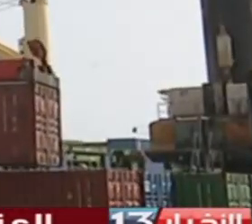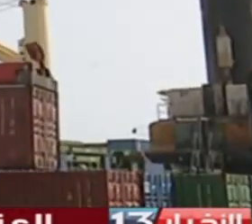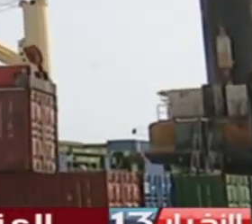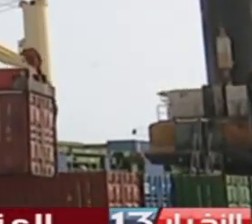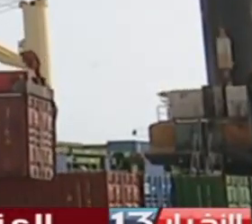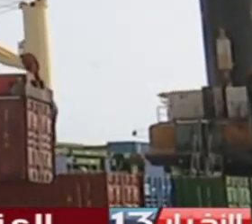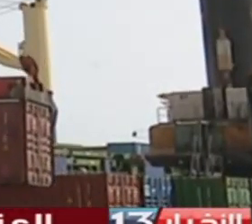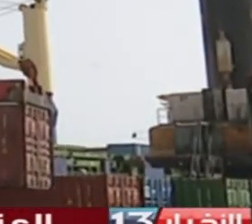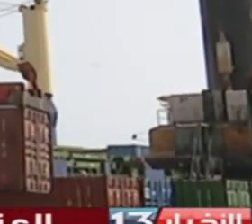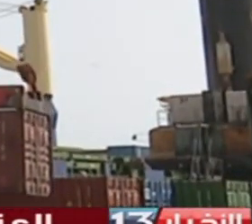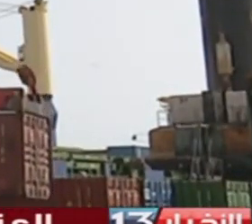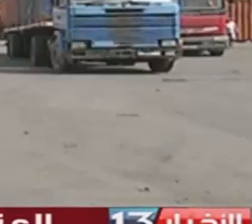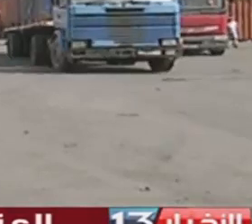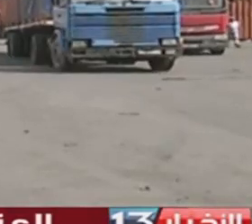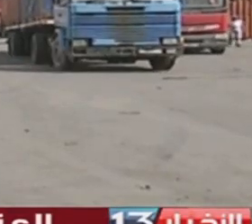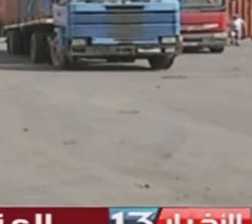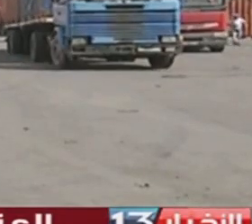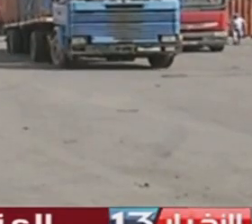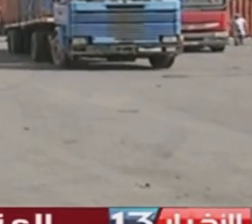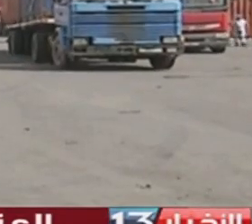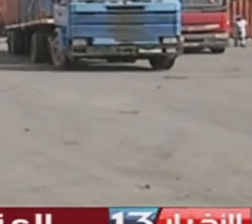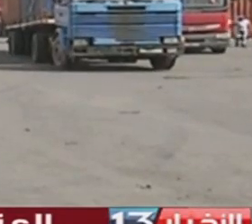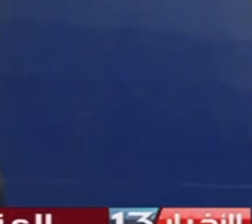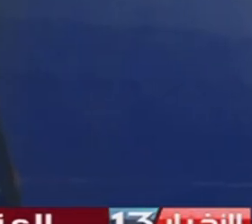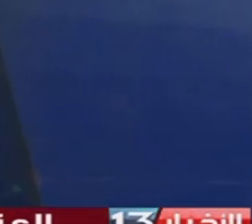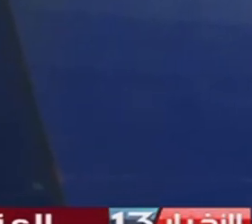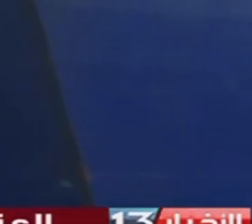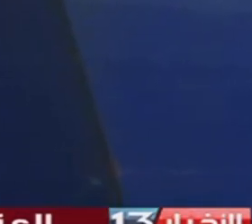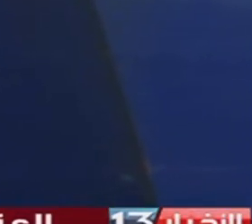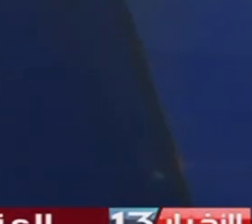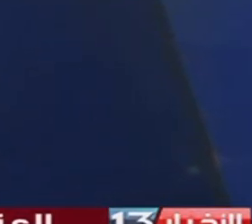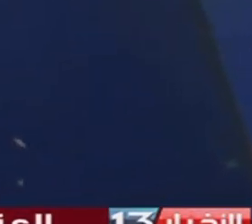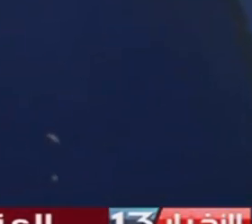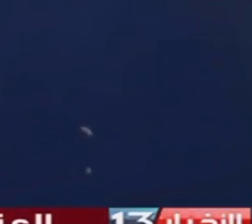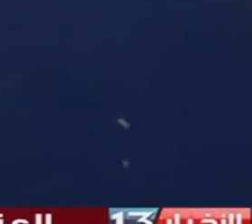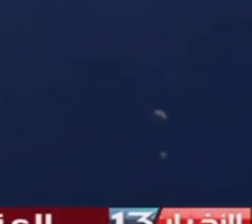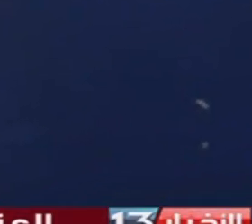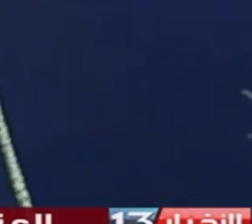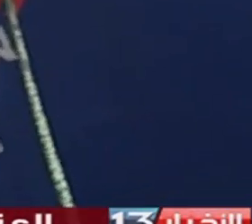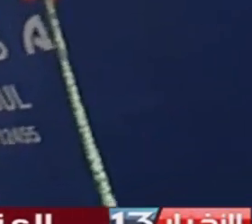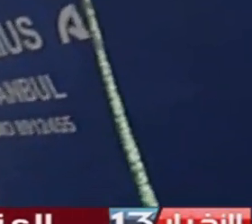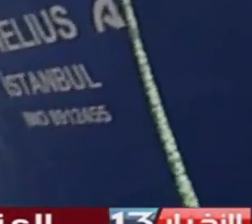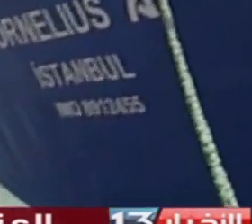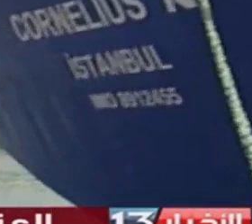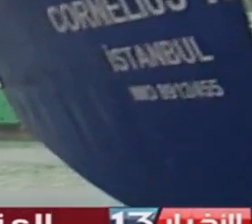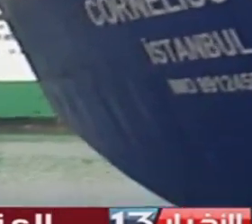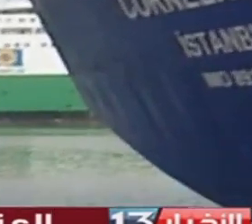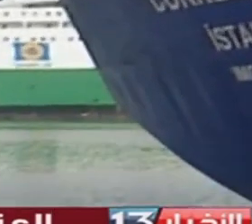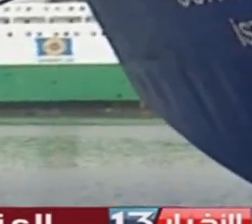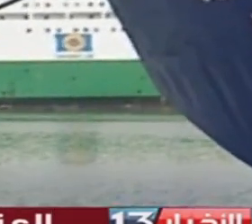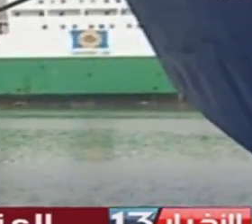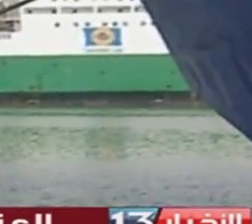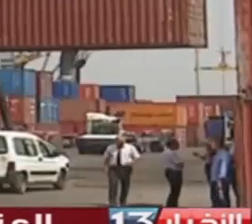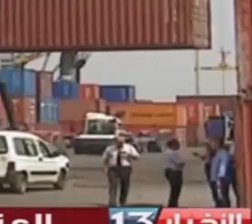إخلالات وصعوبات يشهدها ميناء رادس التجاري ضمنتها لجنة تنظيم الإدارة والقوات حاملة السلاح بالبرلمان في تقريرها إلى